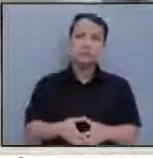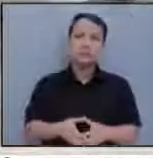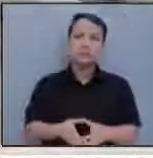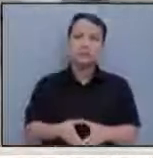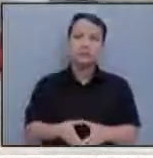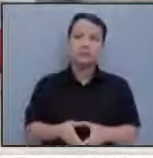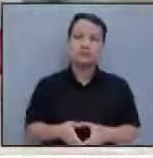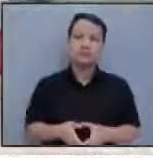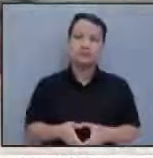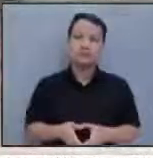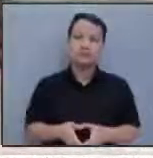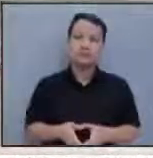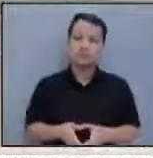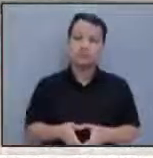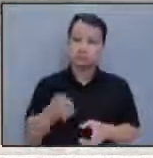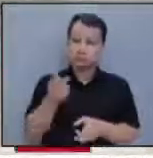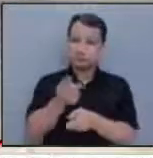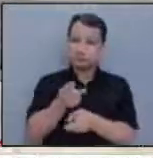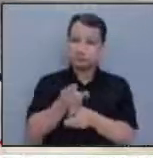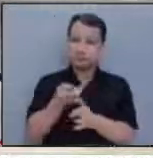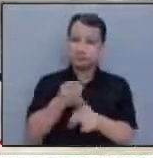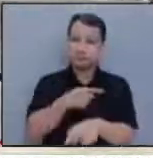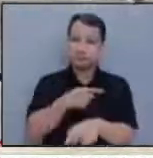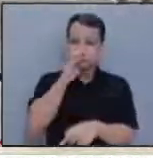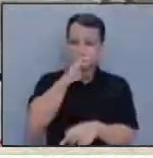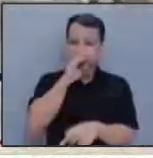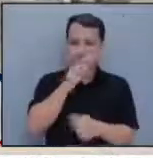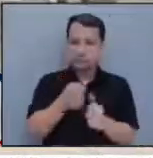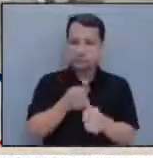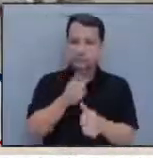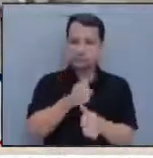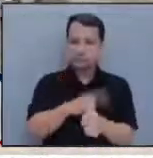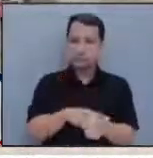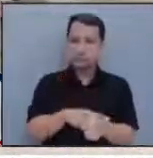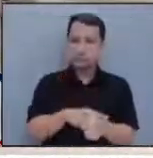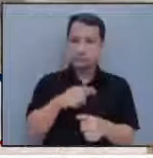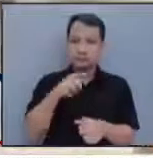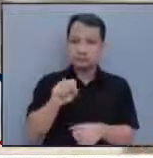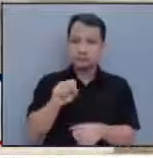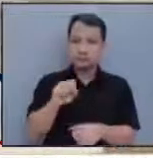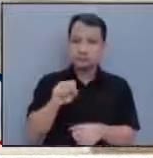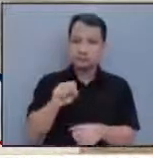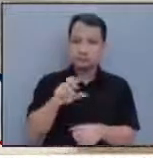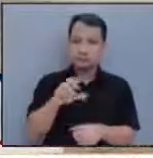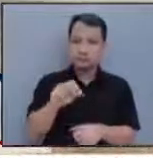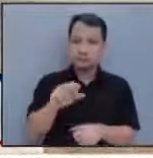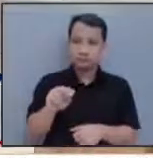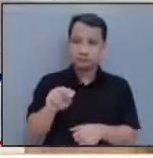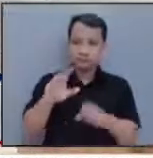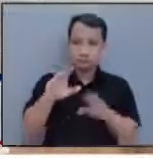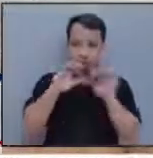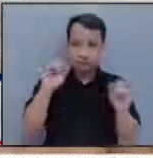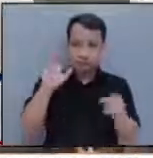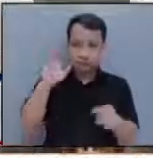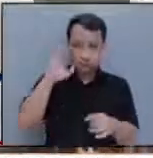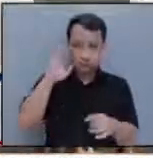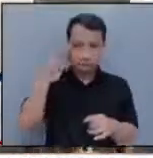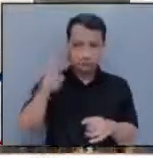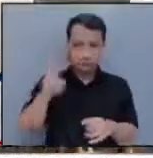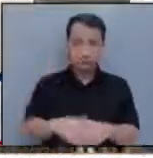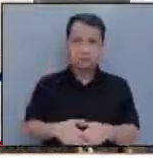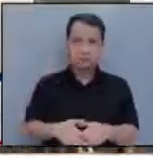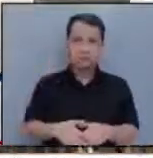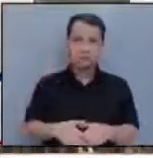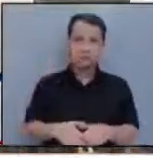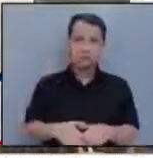Mainit na inabangan ng mga taga Cebu ang kauna-unahang State of the Nation Address ni Pangulong Ferdinand Bongbong Marcos Jr. Sa